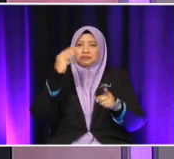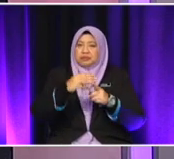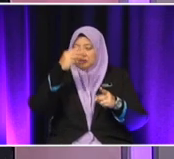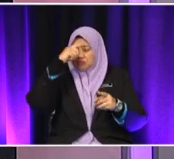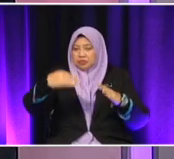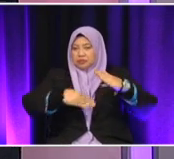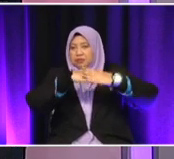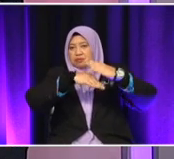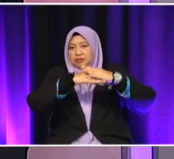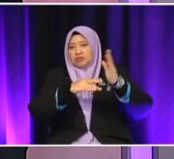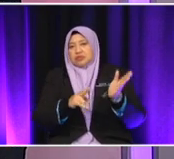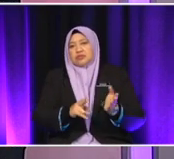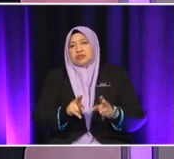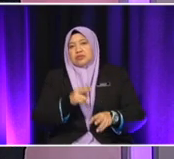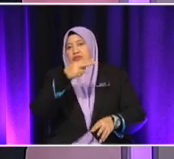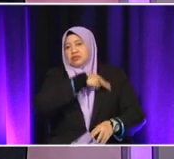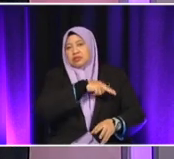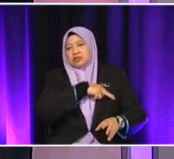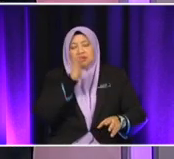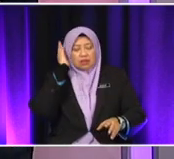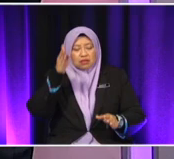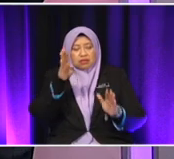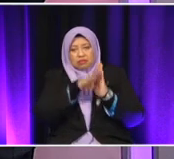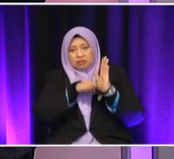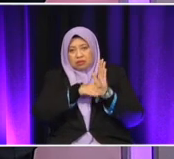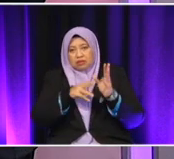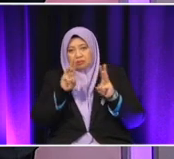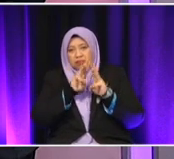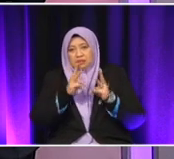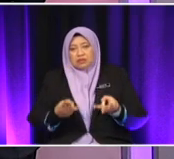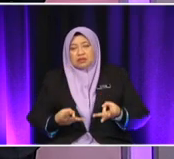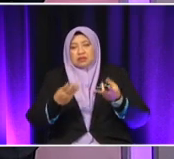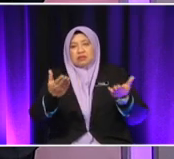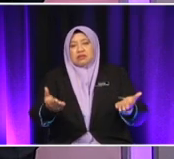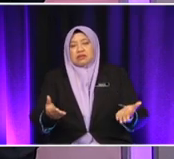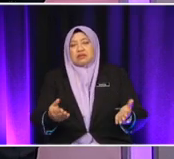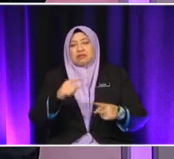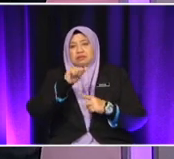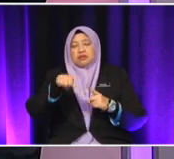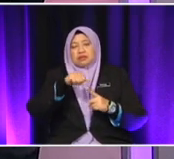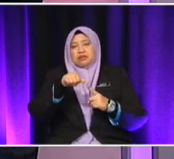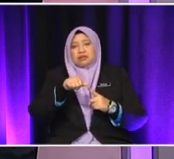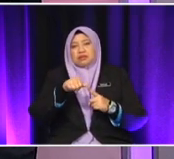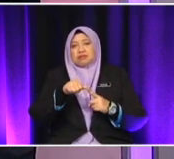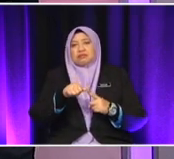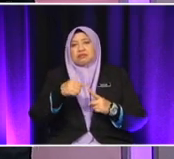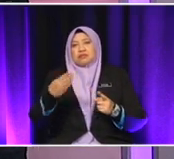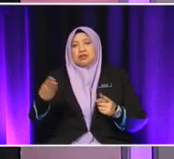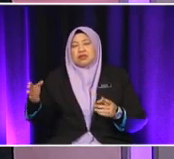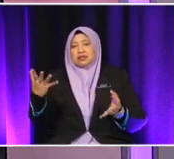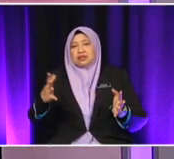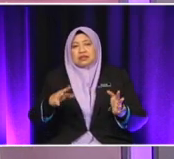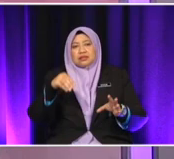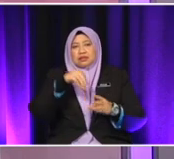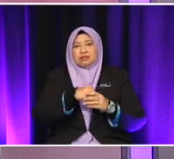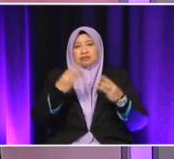Firma akan mengurangkan penawaran sebab apa mengurangkan penawaran Ivan sebab bila barang tidak ada di pasaran apa berlaku kepada